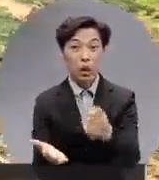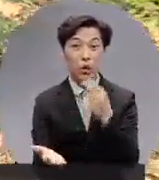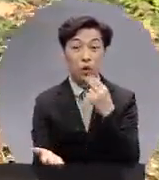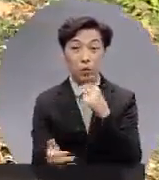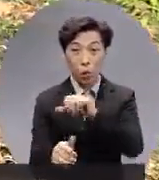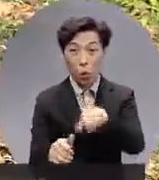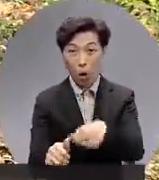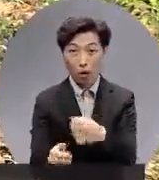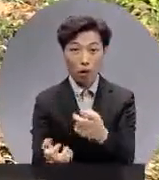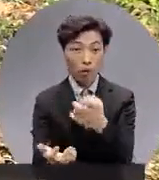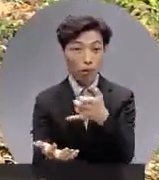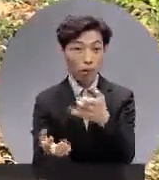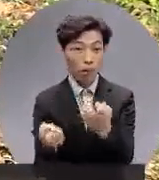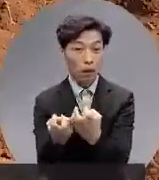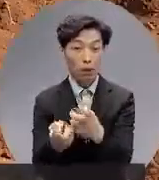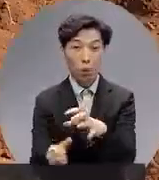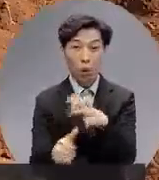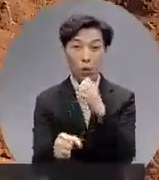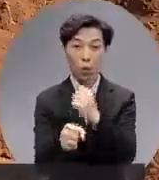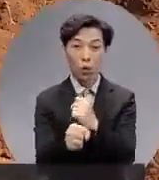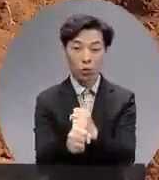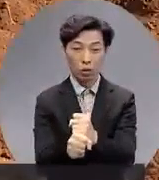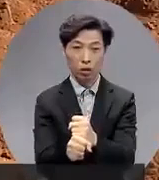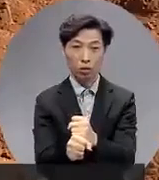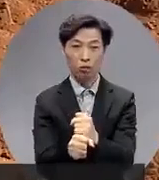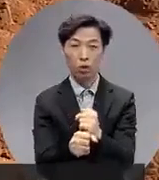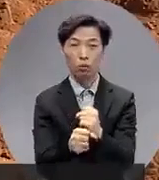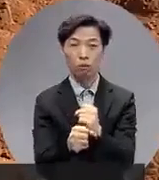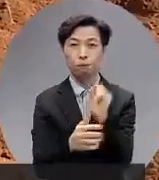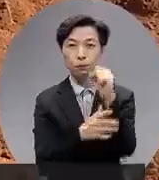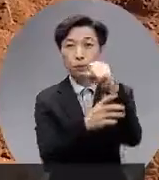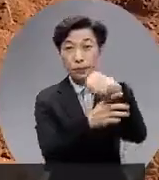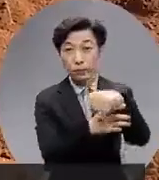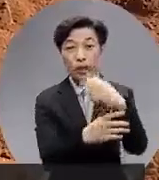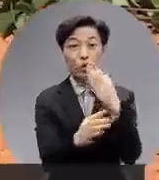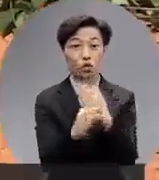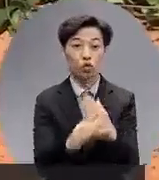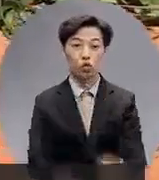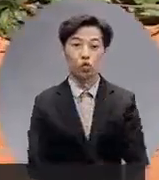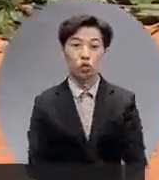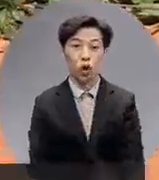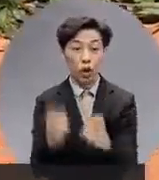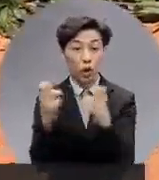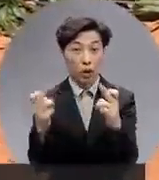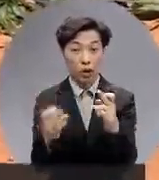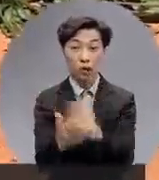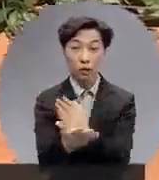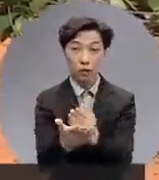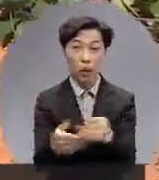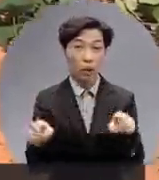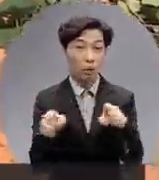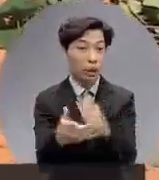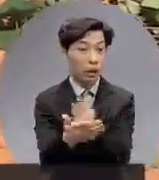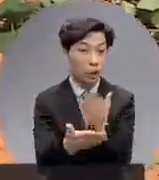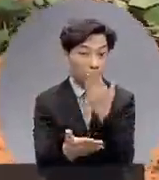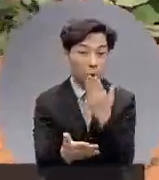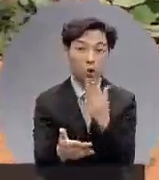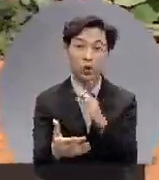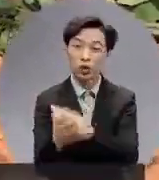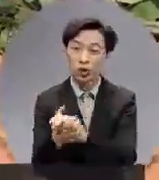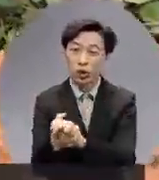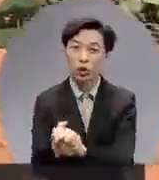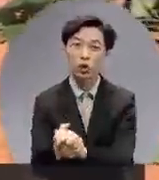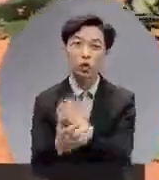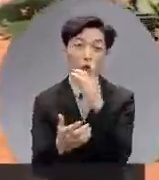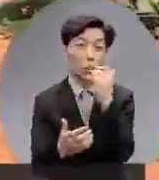재배된 다양한 농작물이 탐스럽게 익어가고 있습니다. 형제들 논아 먹고 친구들 부모님도 갖다